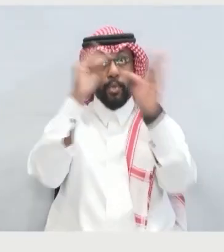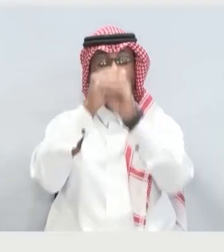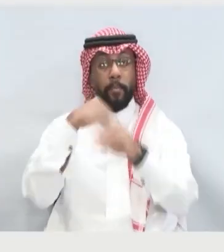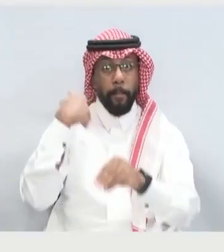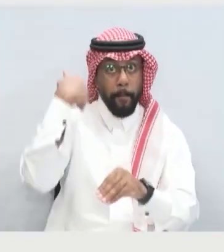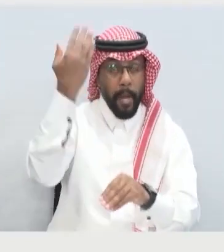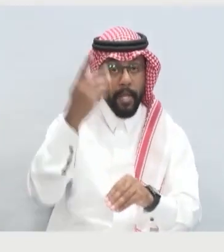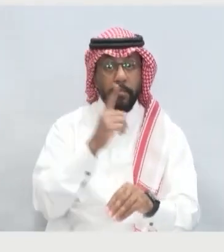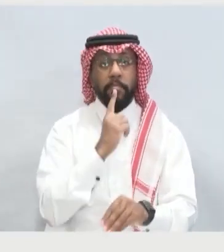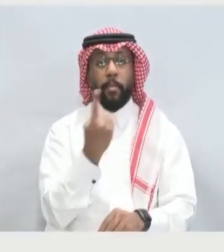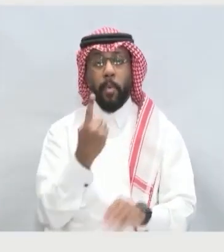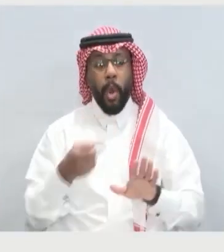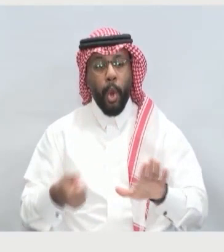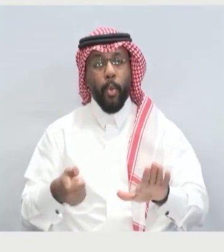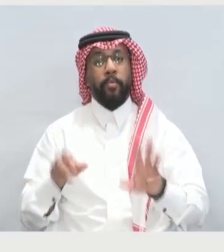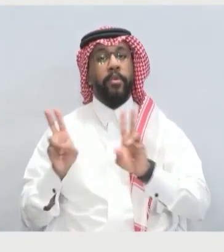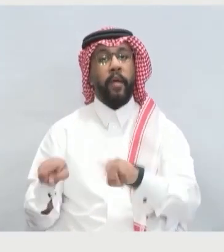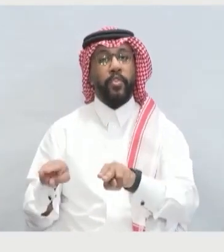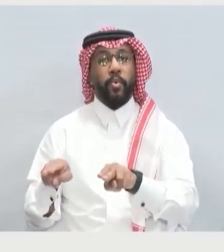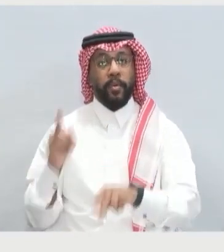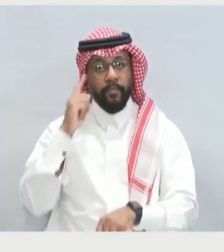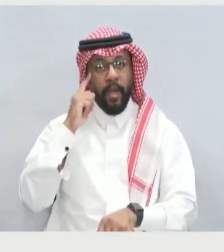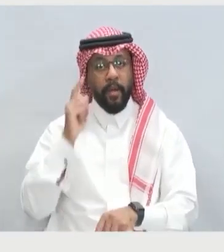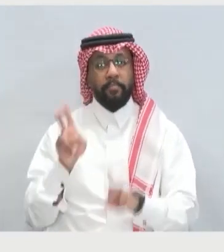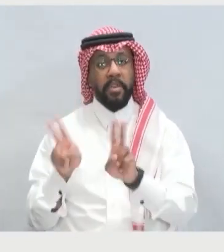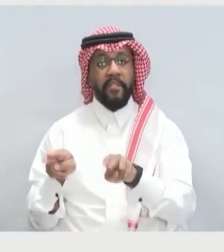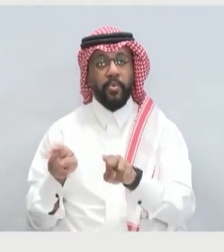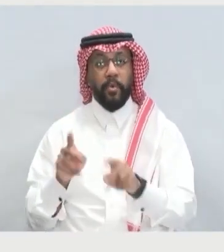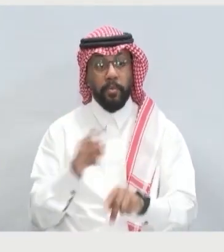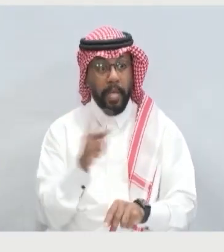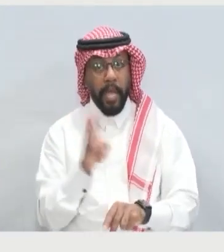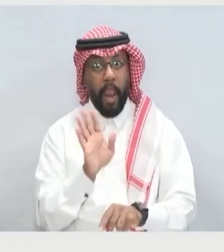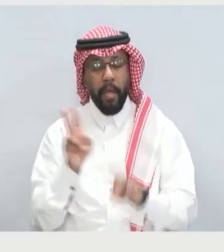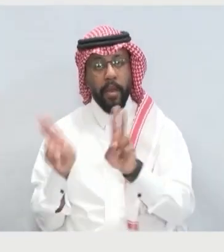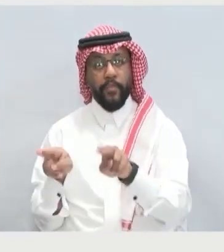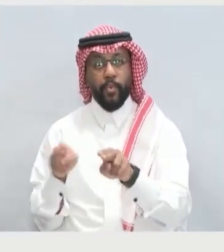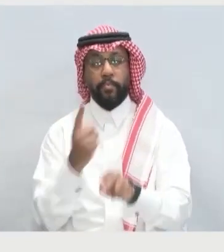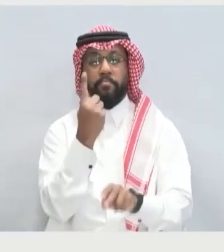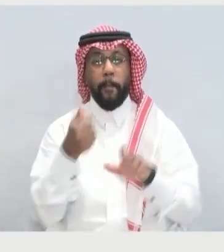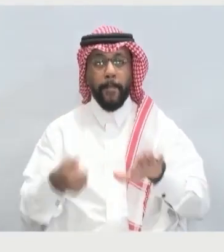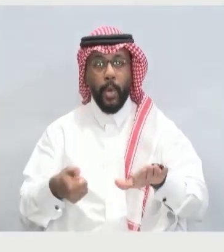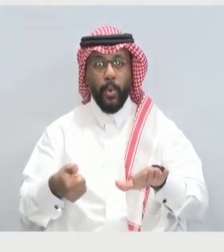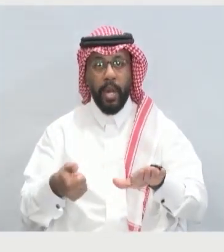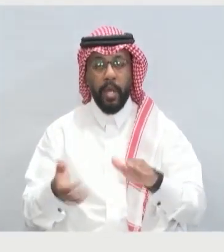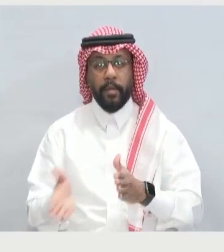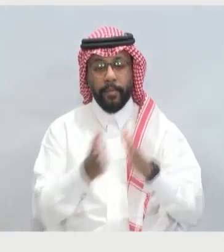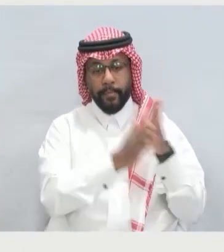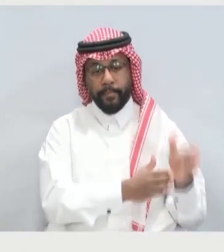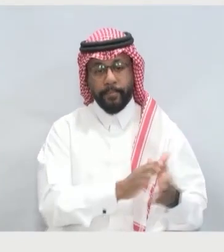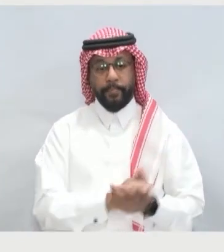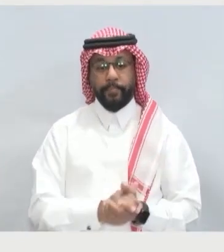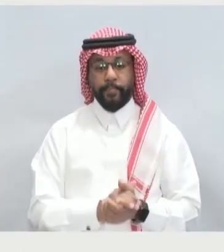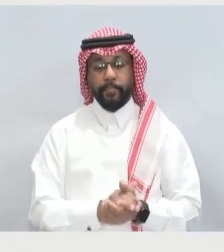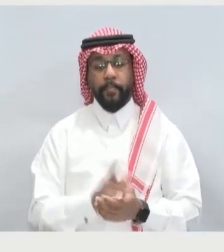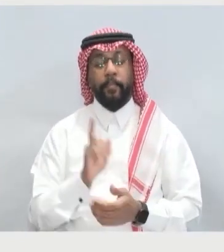لن نستطيع توضيحها في هذه المركز نضعها بتكلفتها او بسعر الشراء اما المصانع